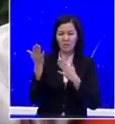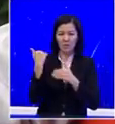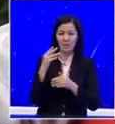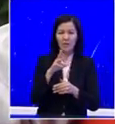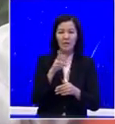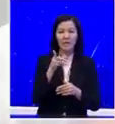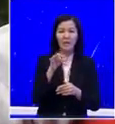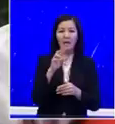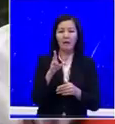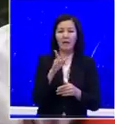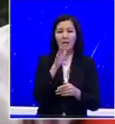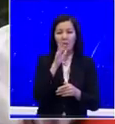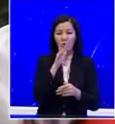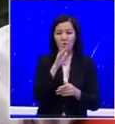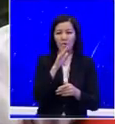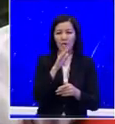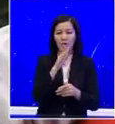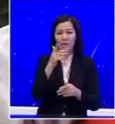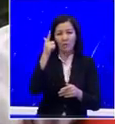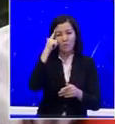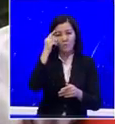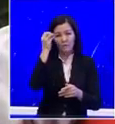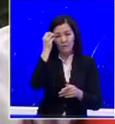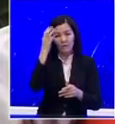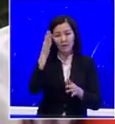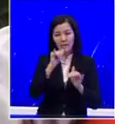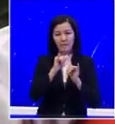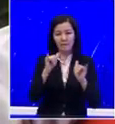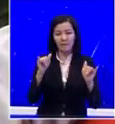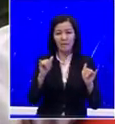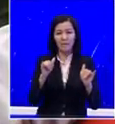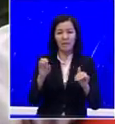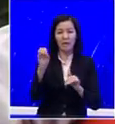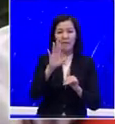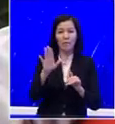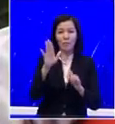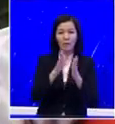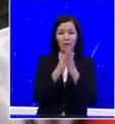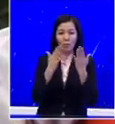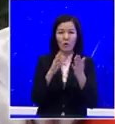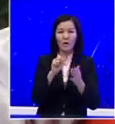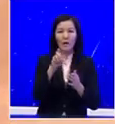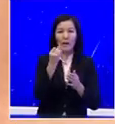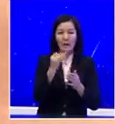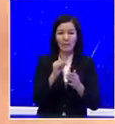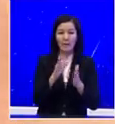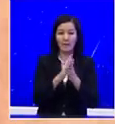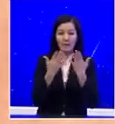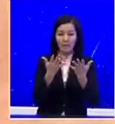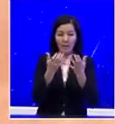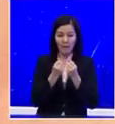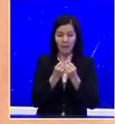Мынау умственное развитие в Европе деген оқулық Абайдың қолына түскен.